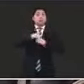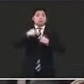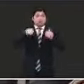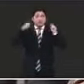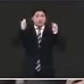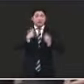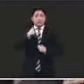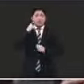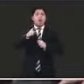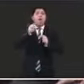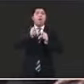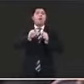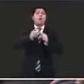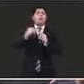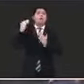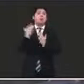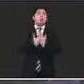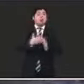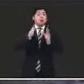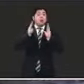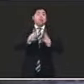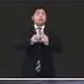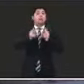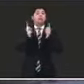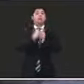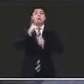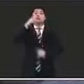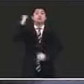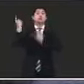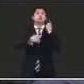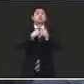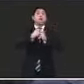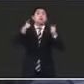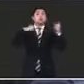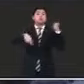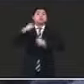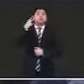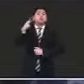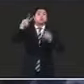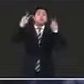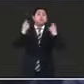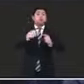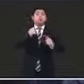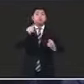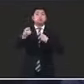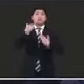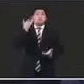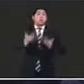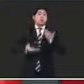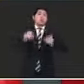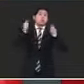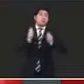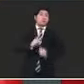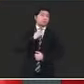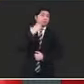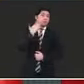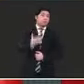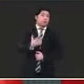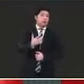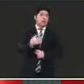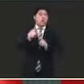ekonomi programını hem de küresel gelişmeleri kendileriyle değerlendirme fırsatı bulduk